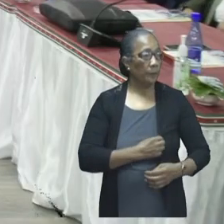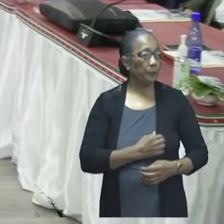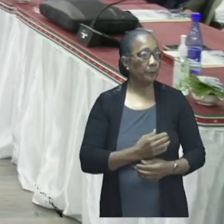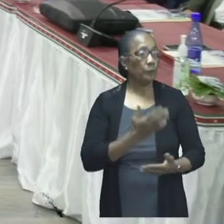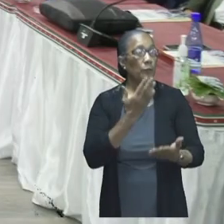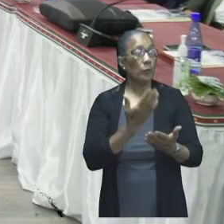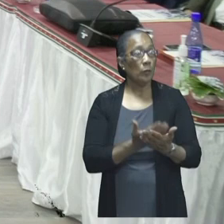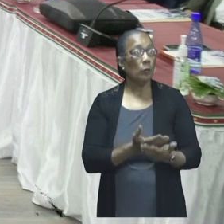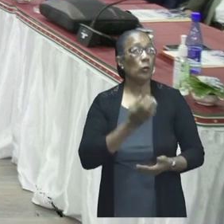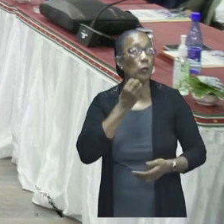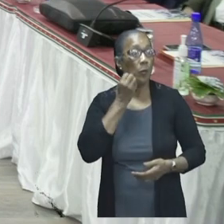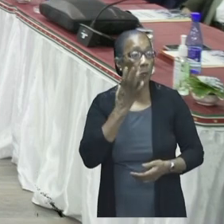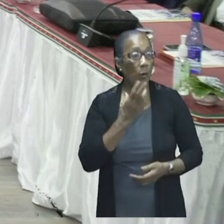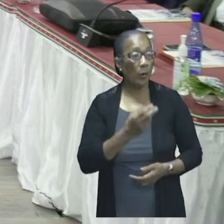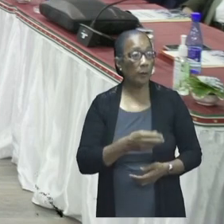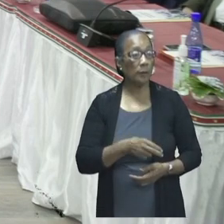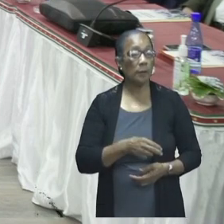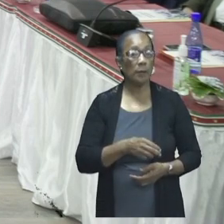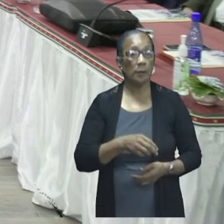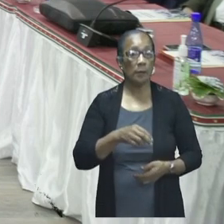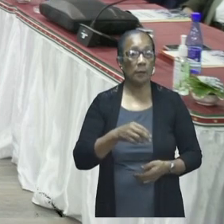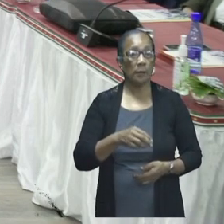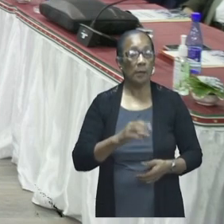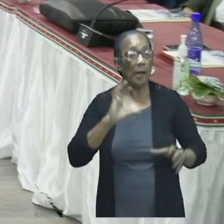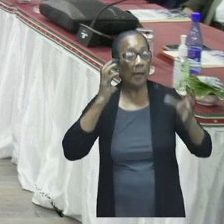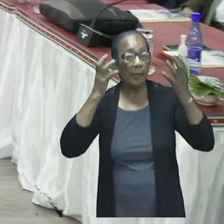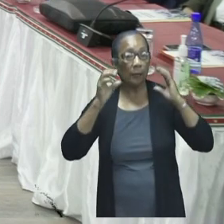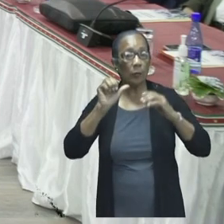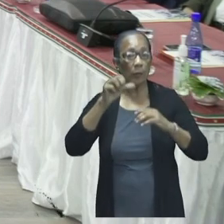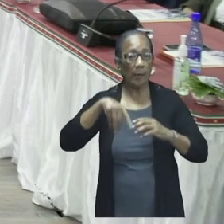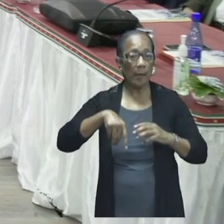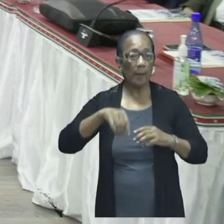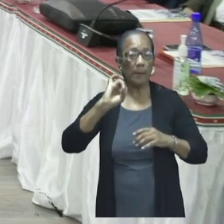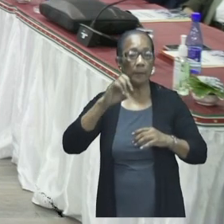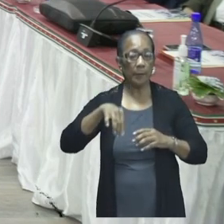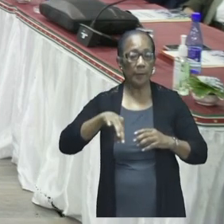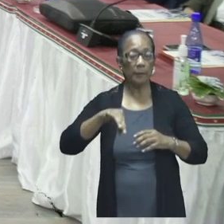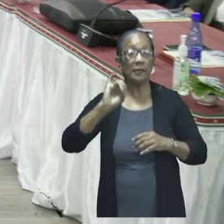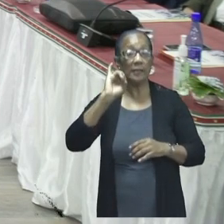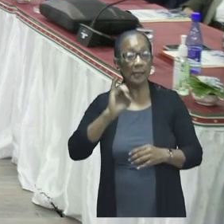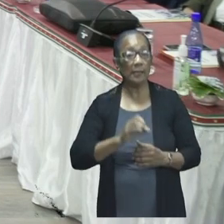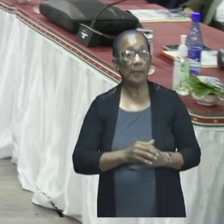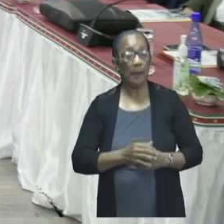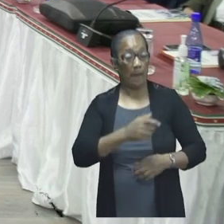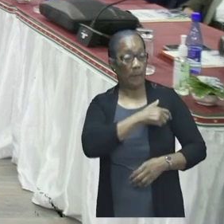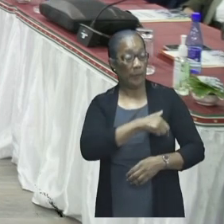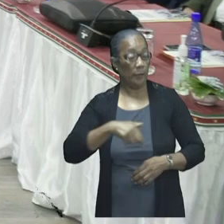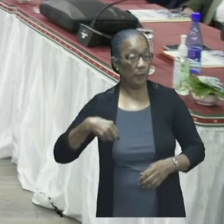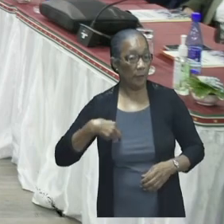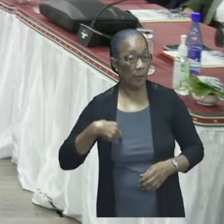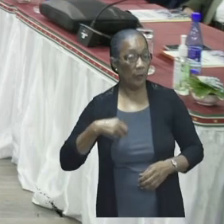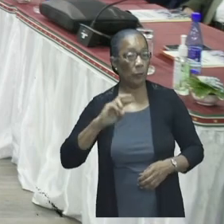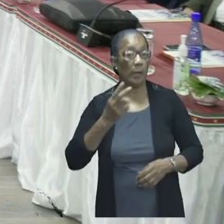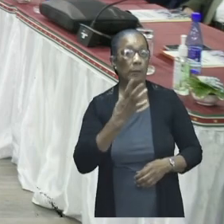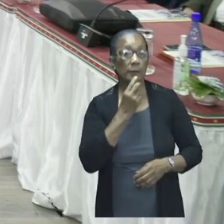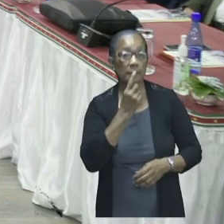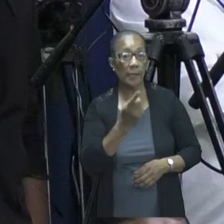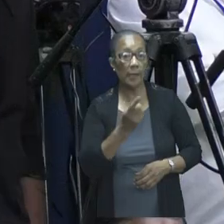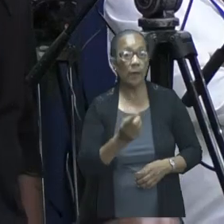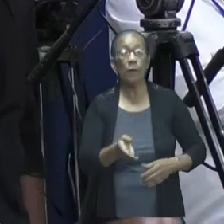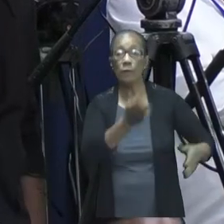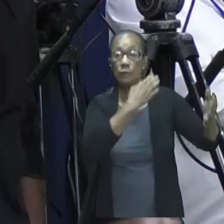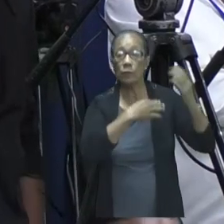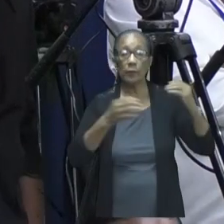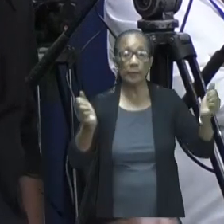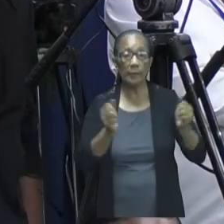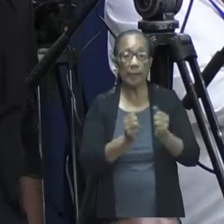goedemorgen wie durft radio apintie mijn lijf president u hier vorig jaar een bezoek gebracht aan